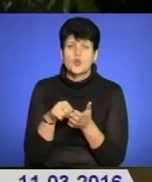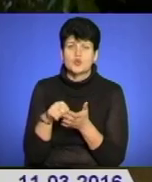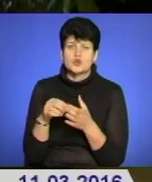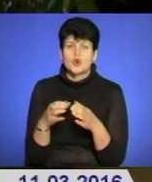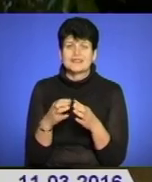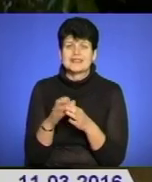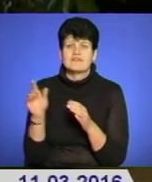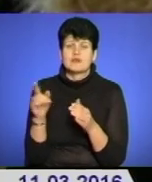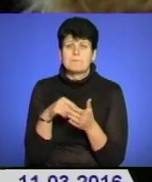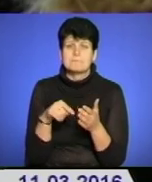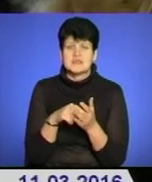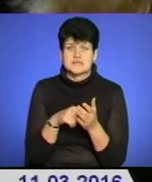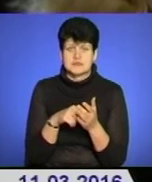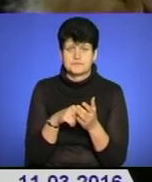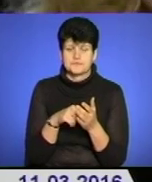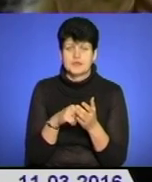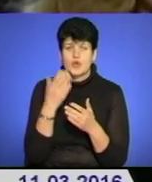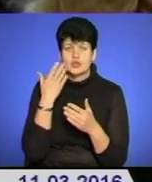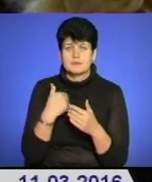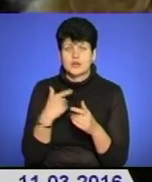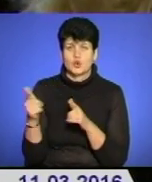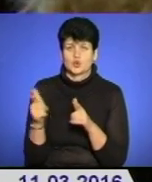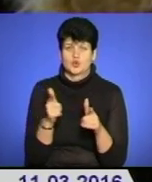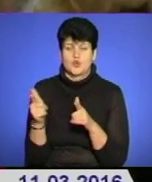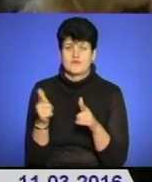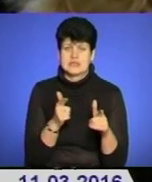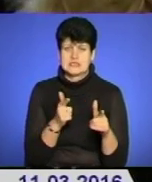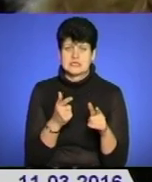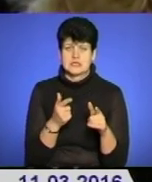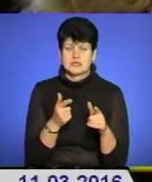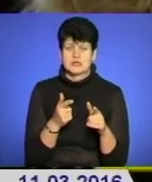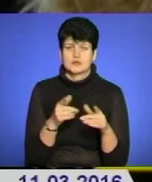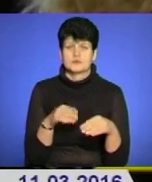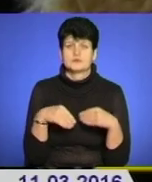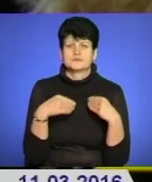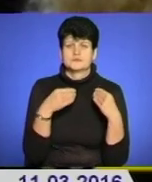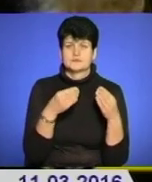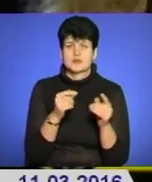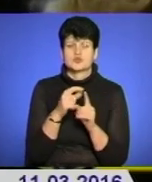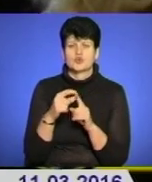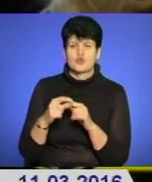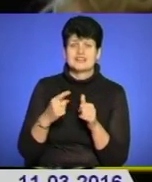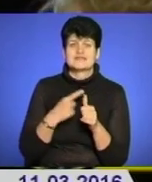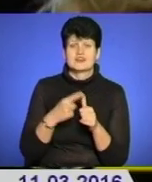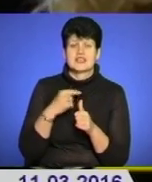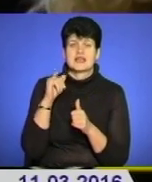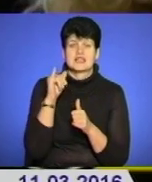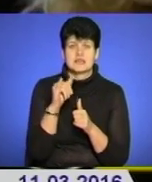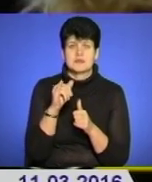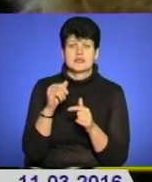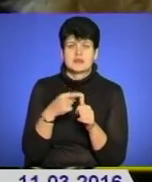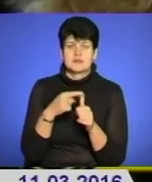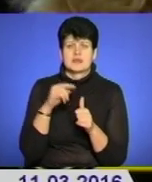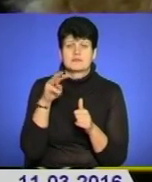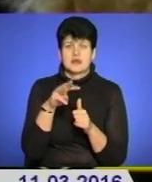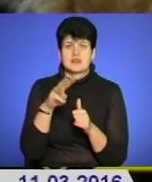міста, духовних колективів. Коли ми готувалися до присвоєння школі звання імені Михайла Вербицького,